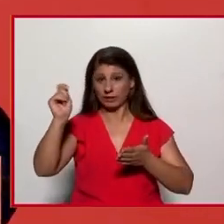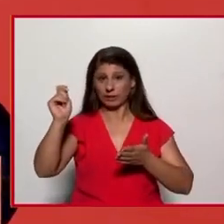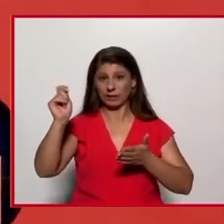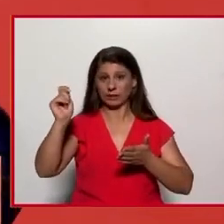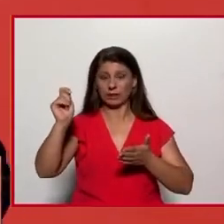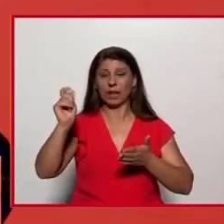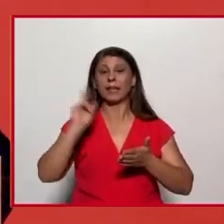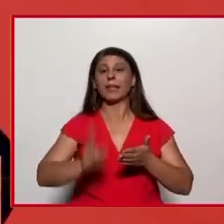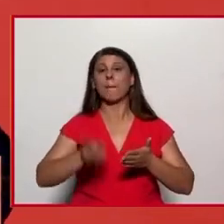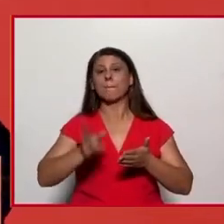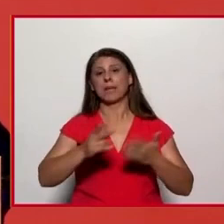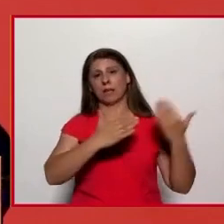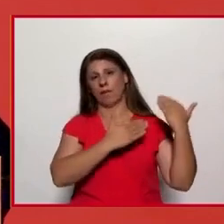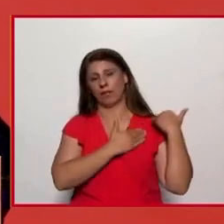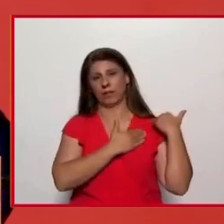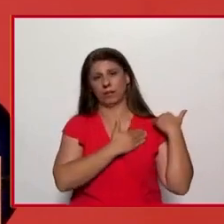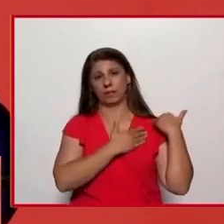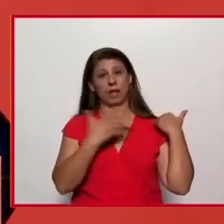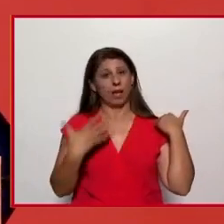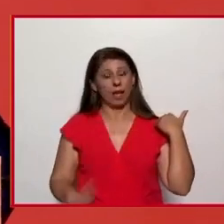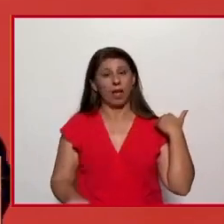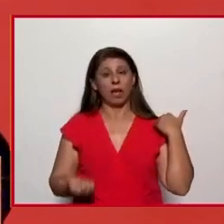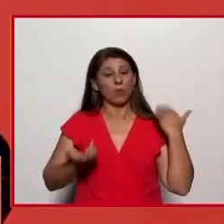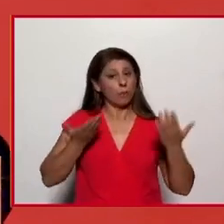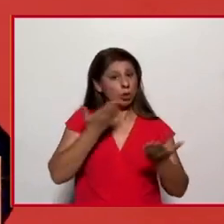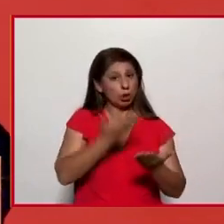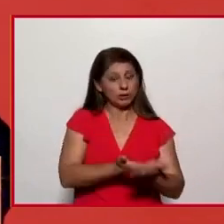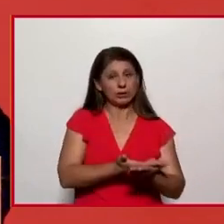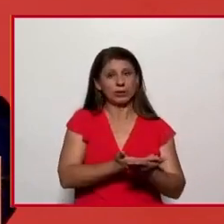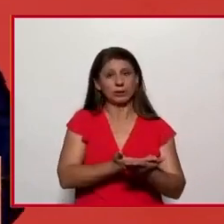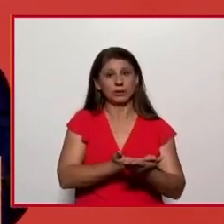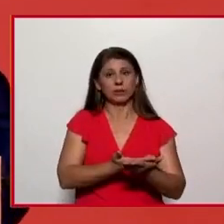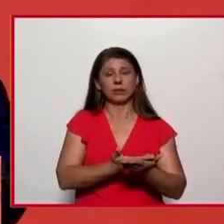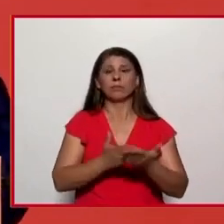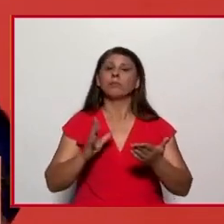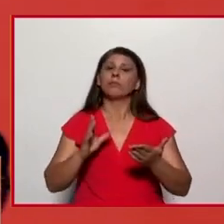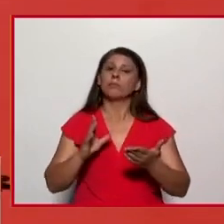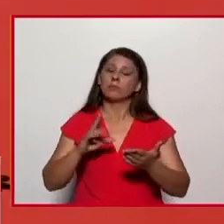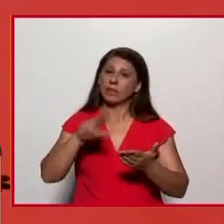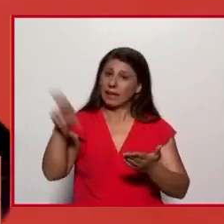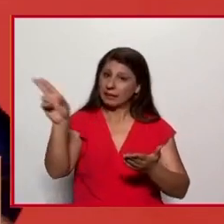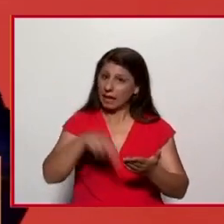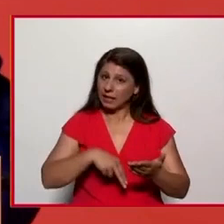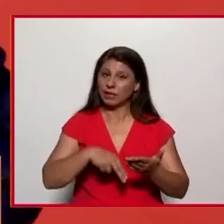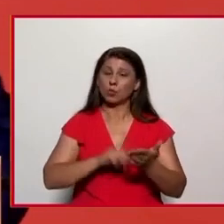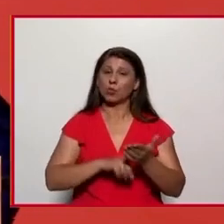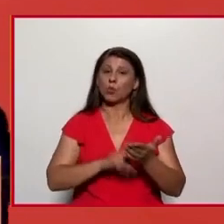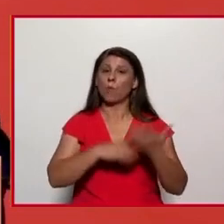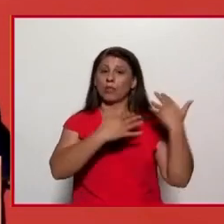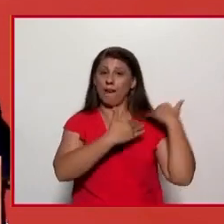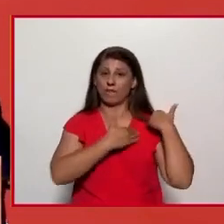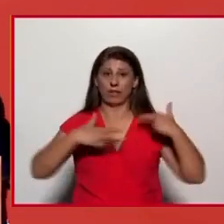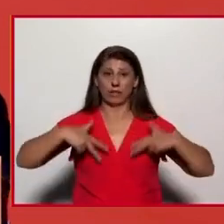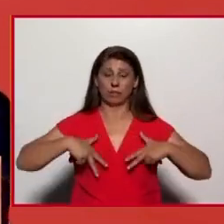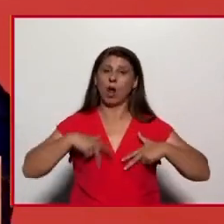και ποινικές ευθύνες. Έχουμε προτείνει την κατάργηση του νόμου περί ευθύνης υπουργών,